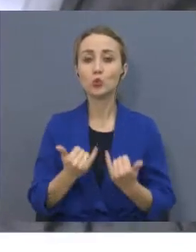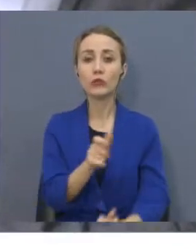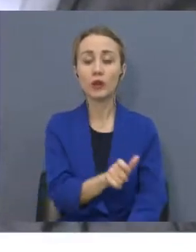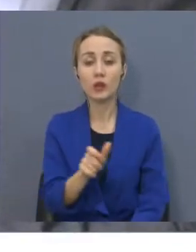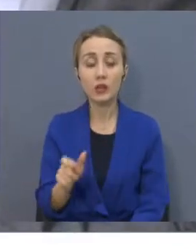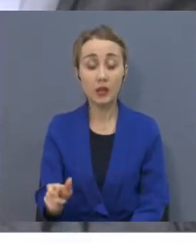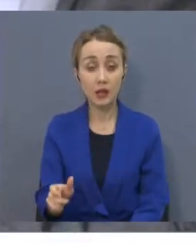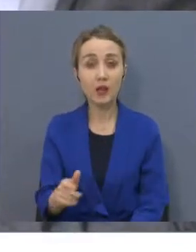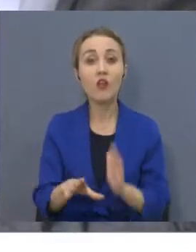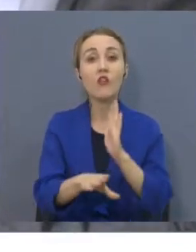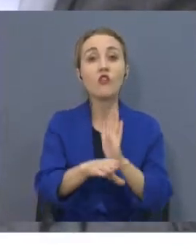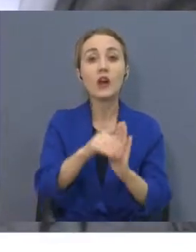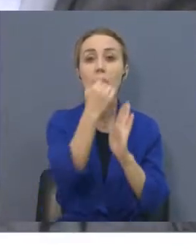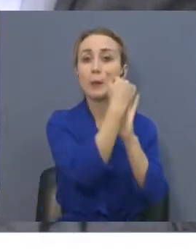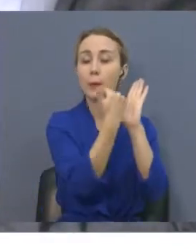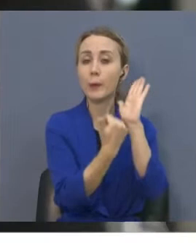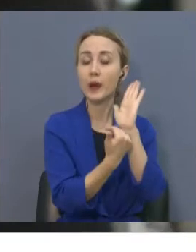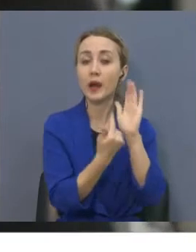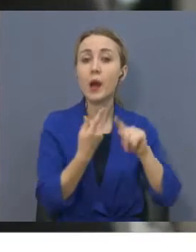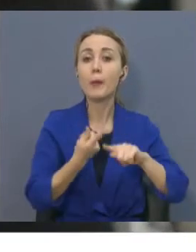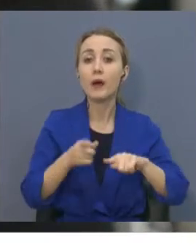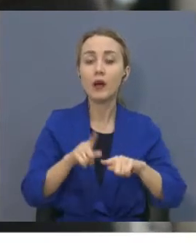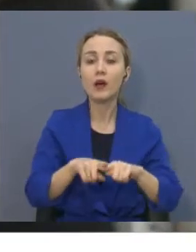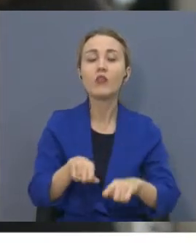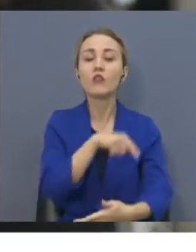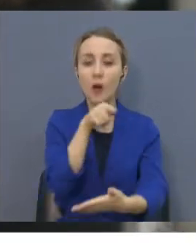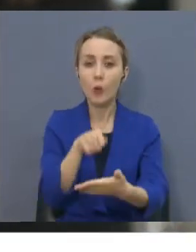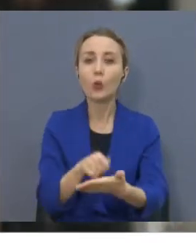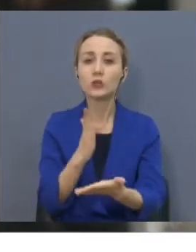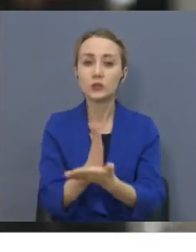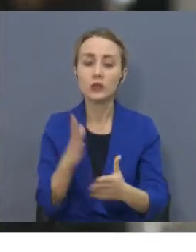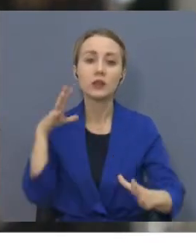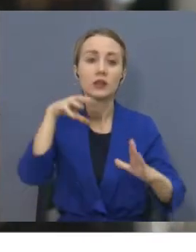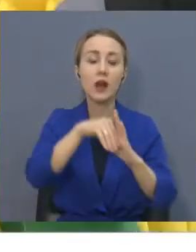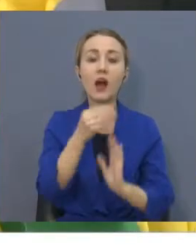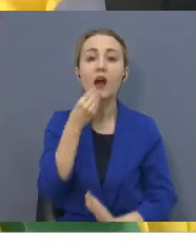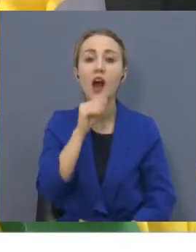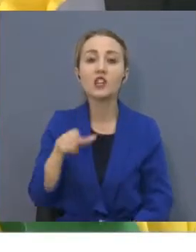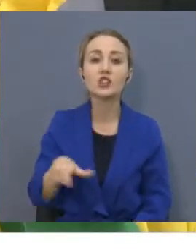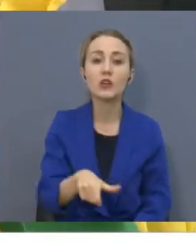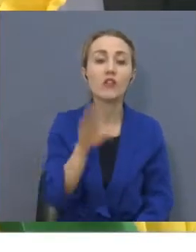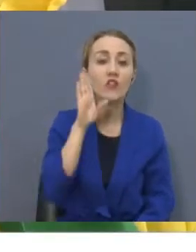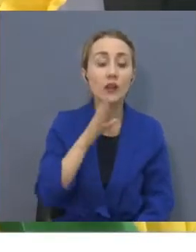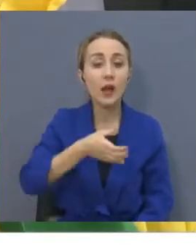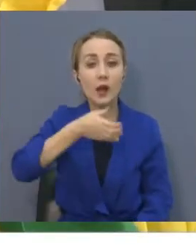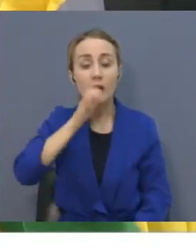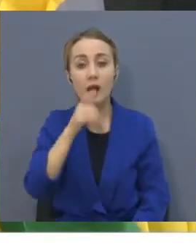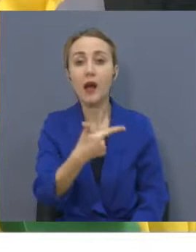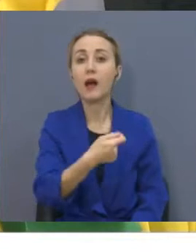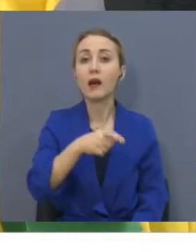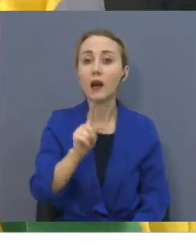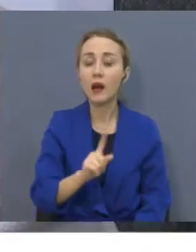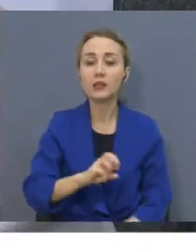этой связи предвыборная программа партии «Аул» поднимает такие актуальные вопросы, как качество дорог, питьевой воды,